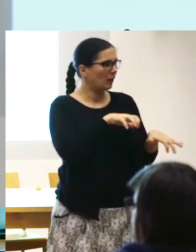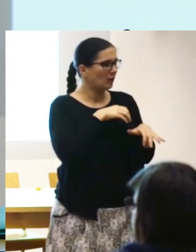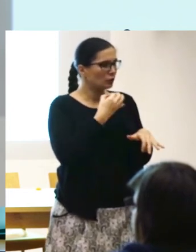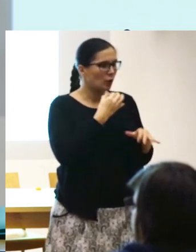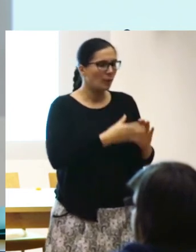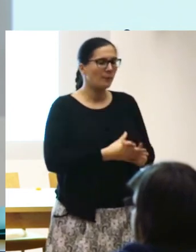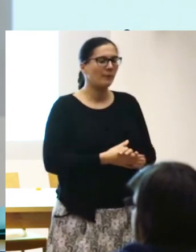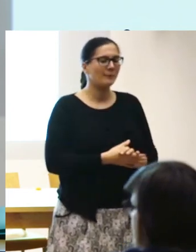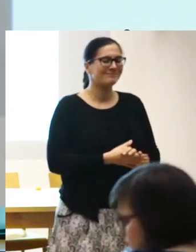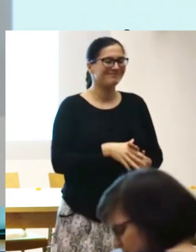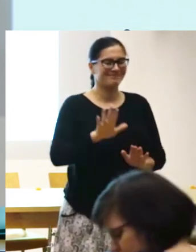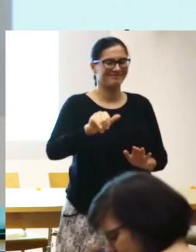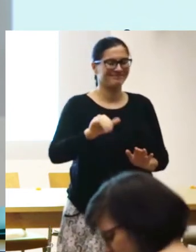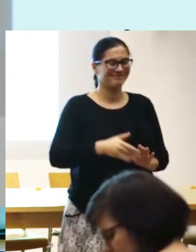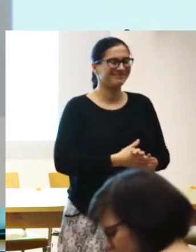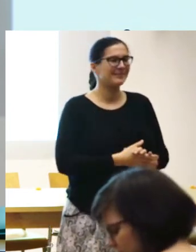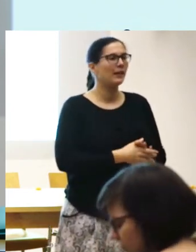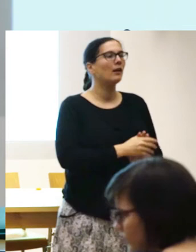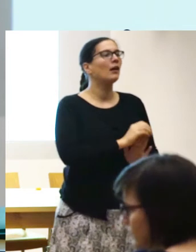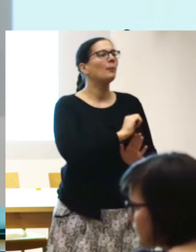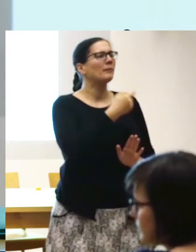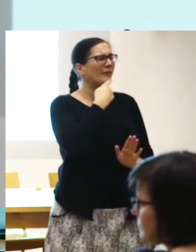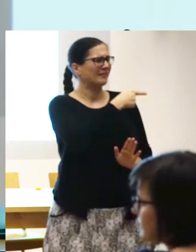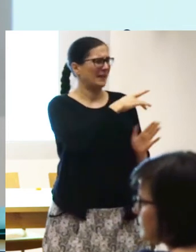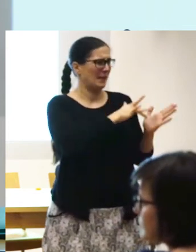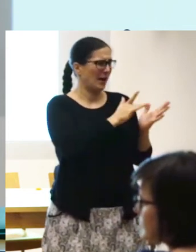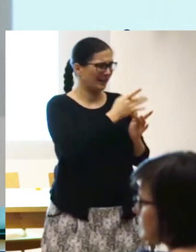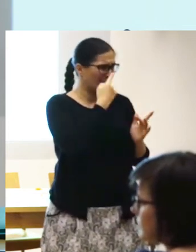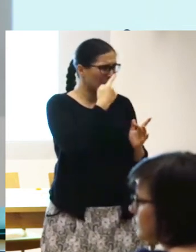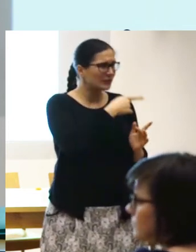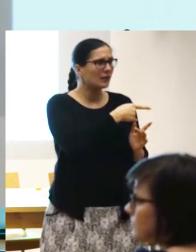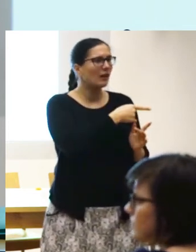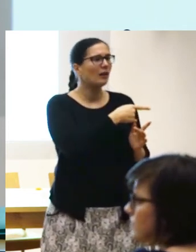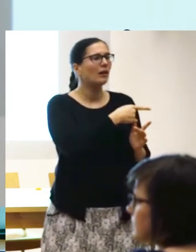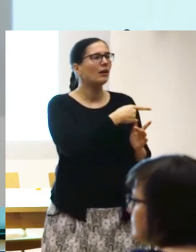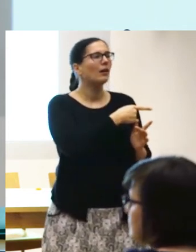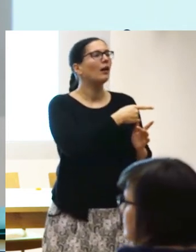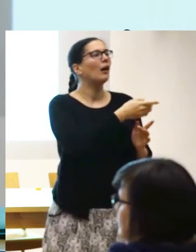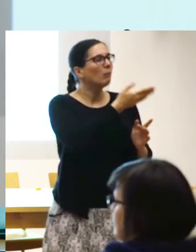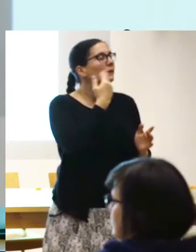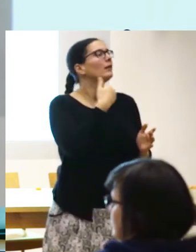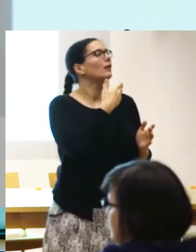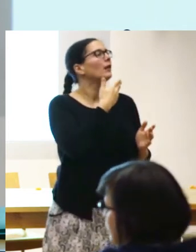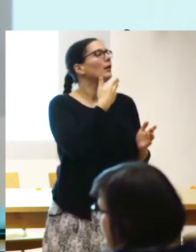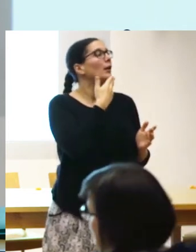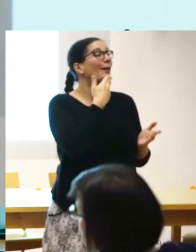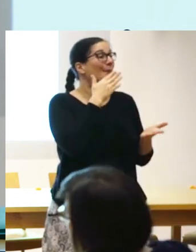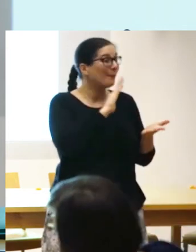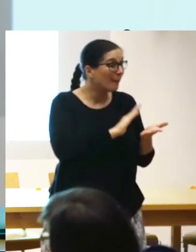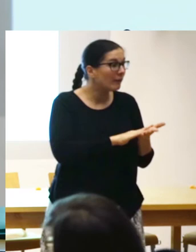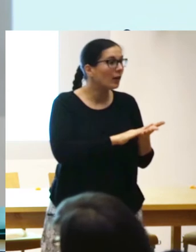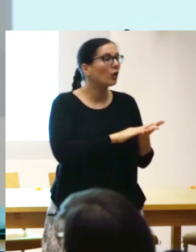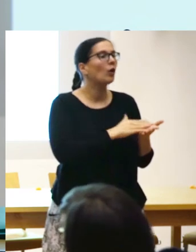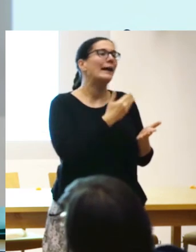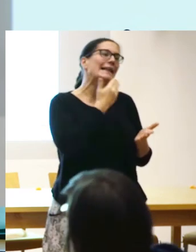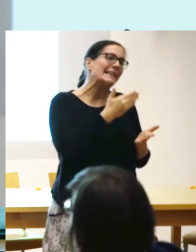řekla, že ta kolegyně Máša, která tady byla z Ruska, že něco dokázala právě díky tomu, že není